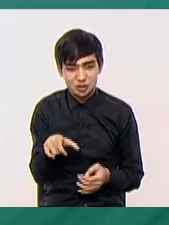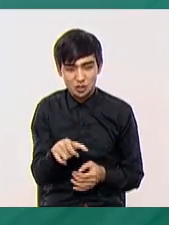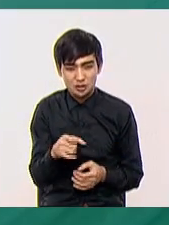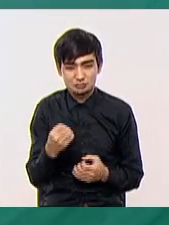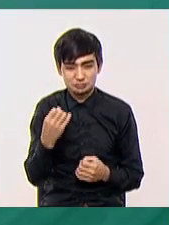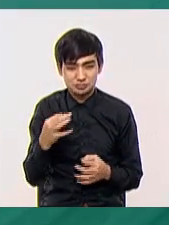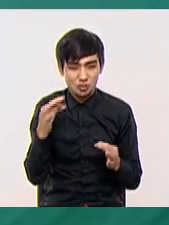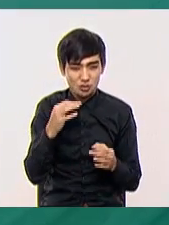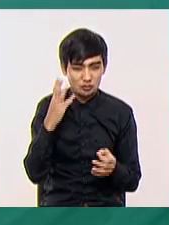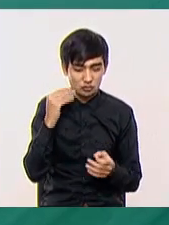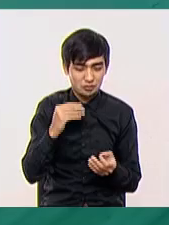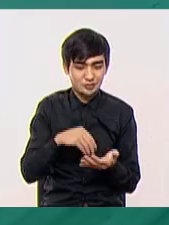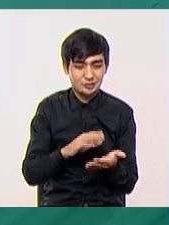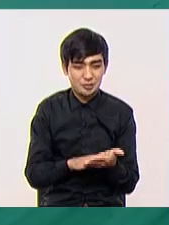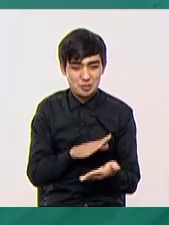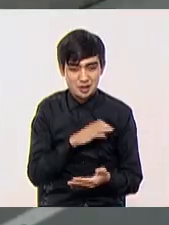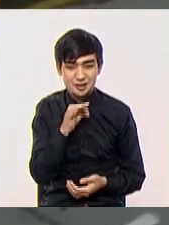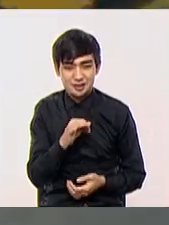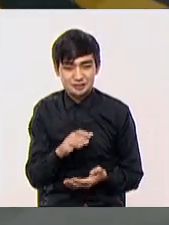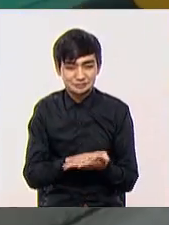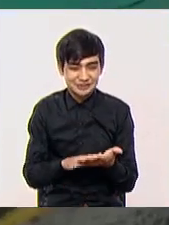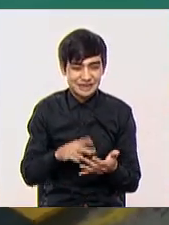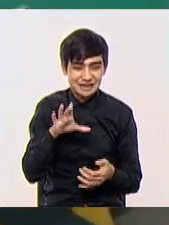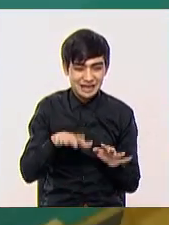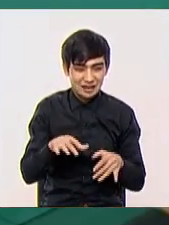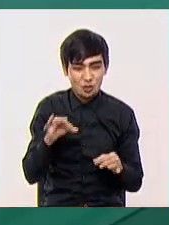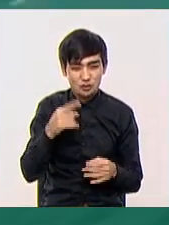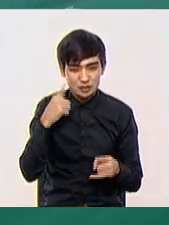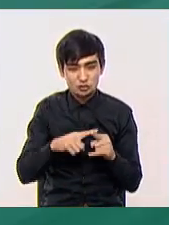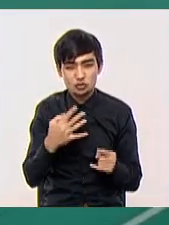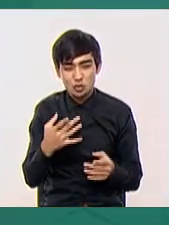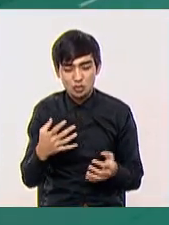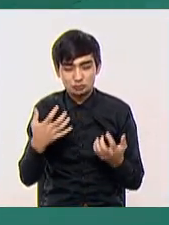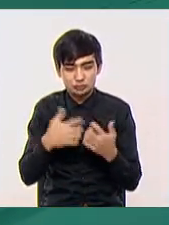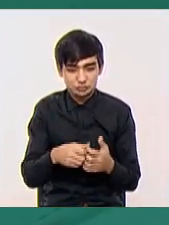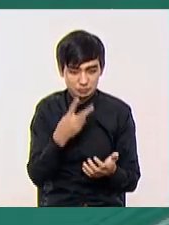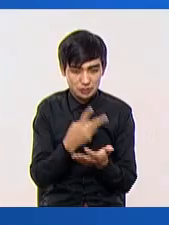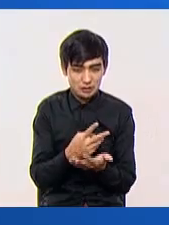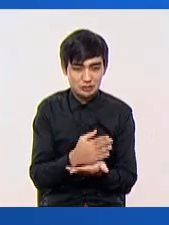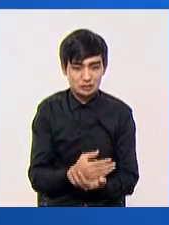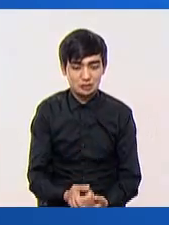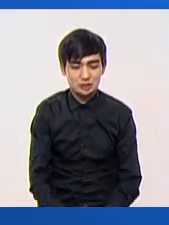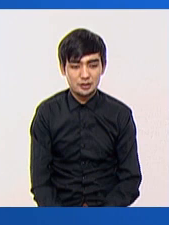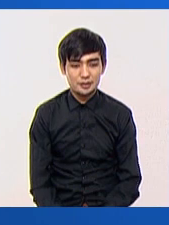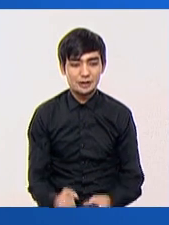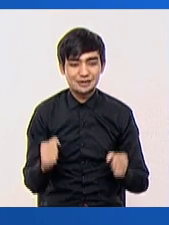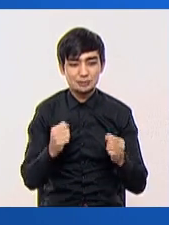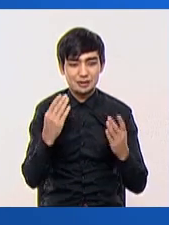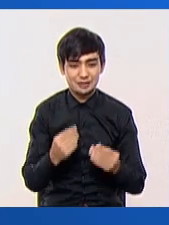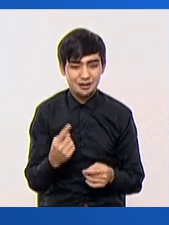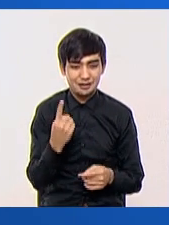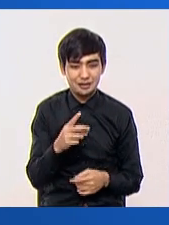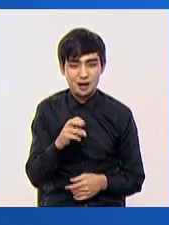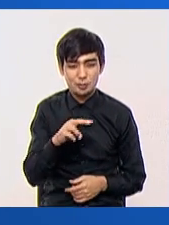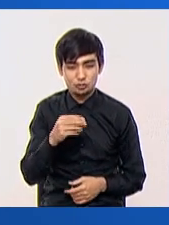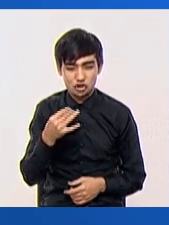белгілерінің саны ғана жазылған. Сонымен қатар қардан тазалау үшін қанша техника қолданылатыны көрсетілген. Қыс кезінде бір ғана